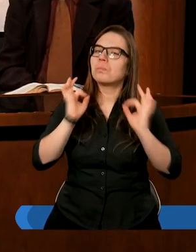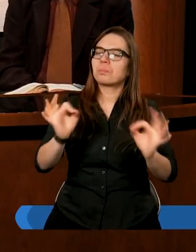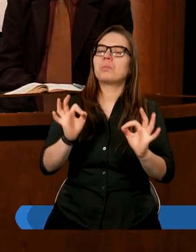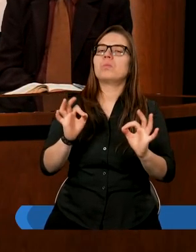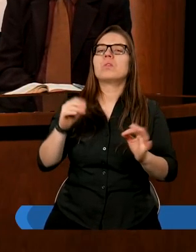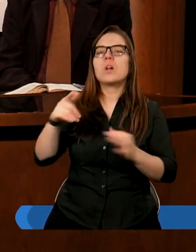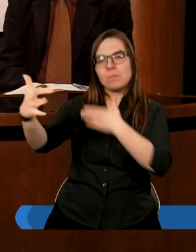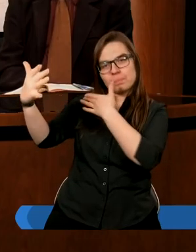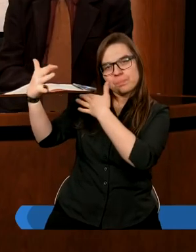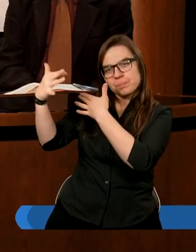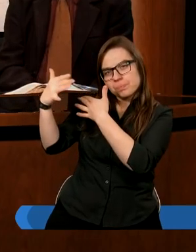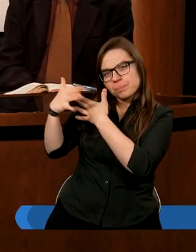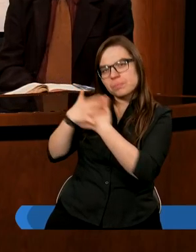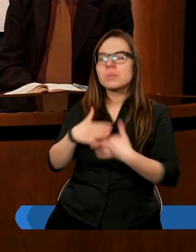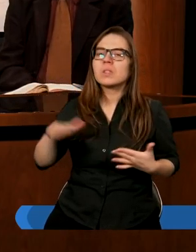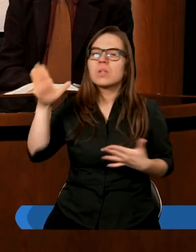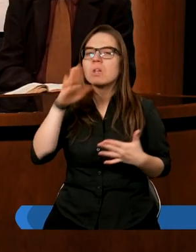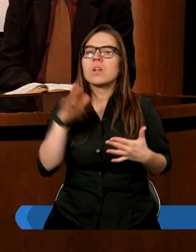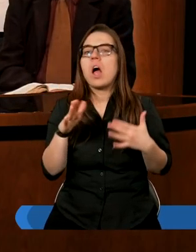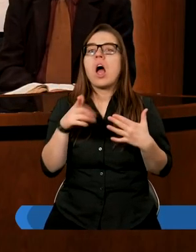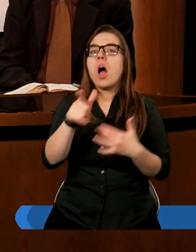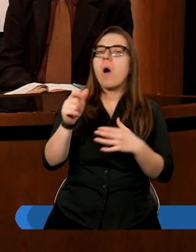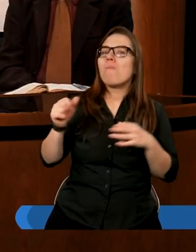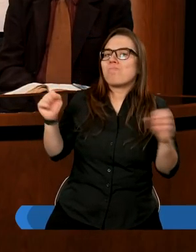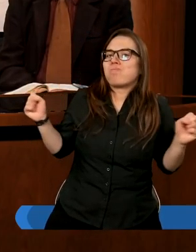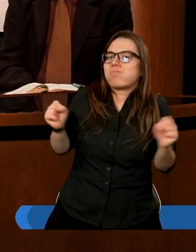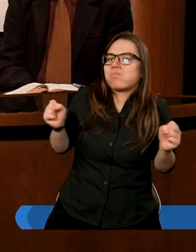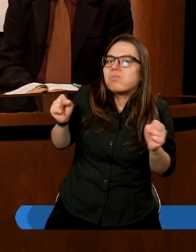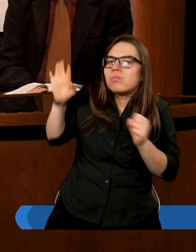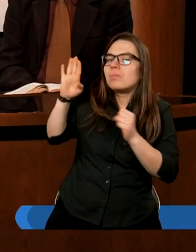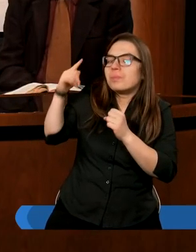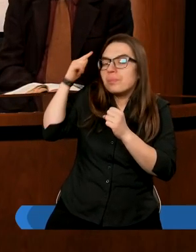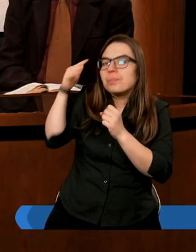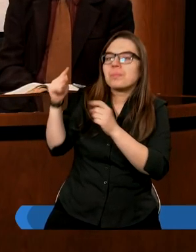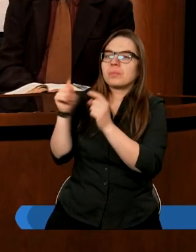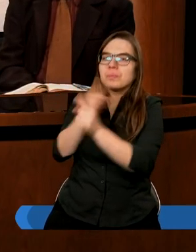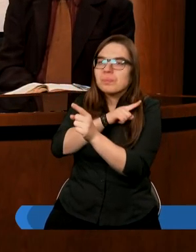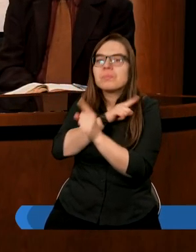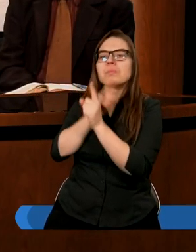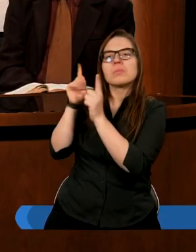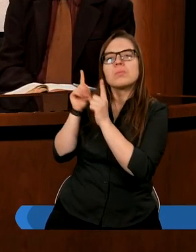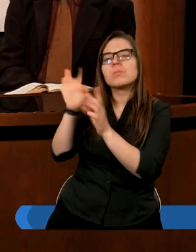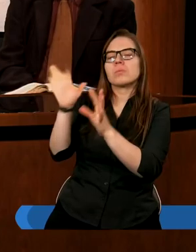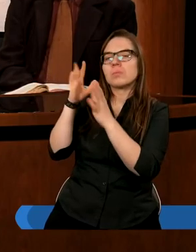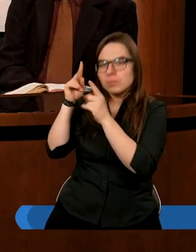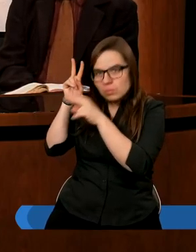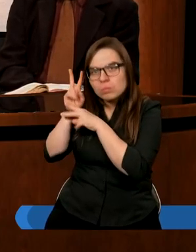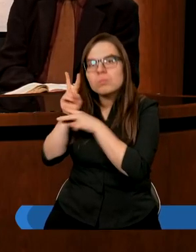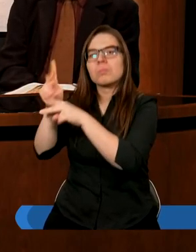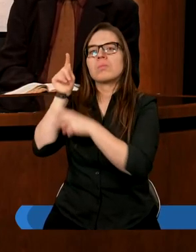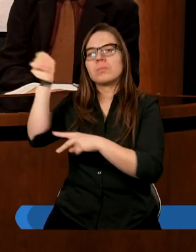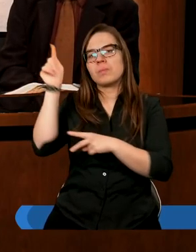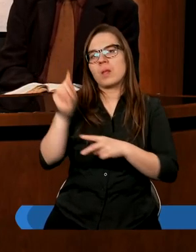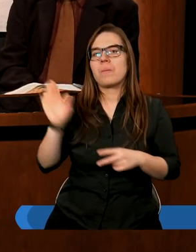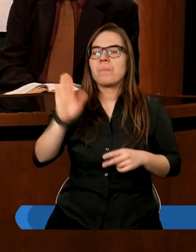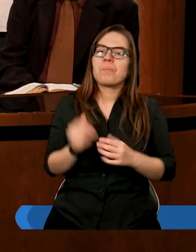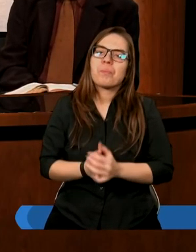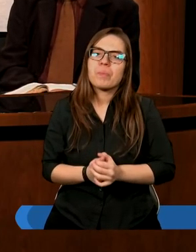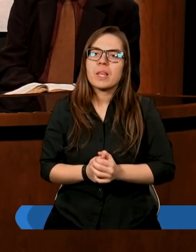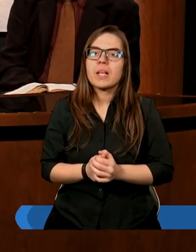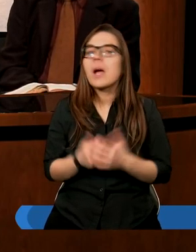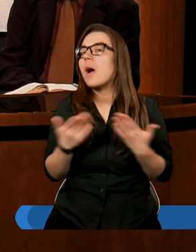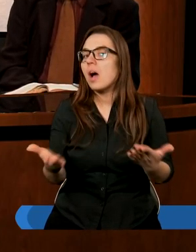blisko Boga i boją się Boga i dlatego chcą być wiernymi. Tak, i to